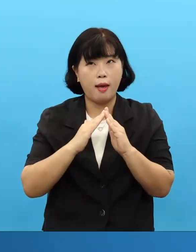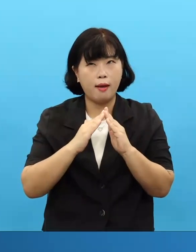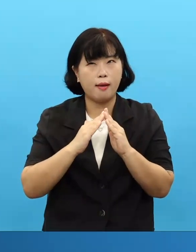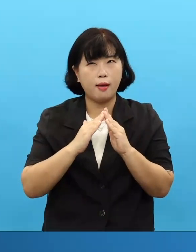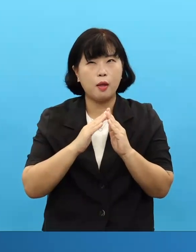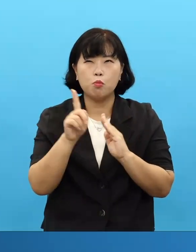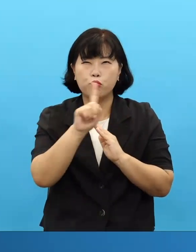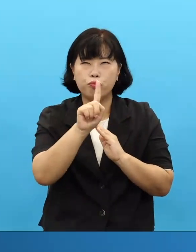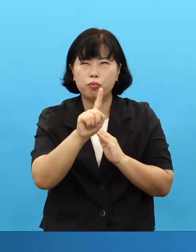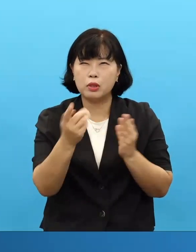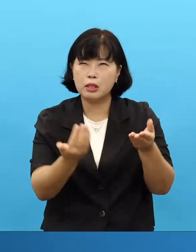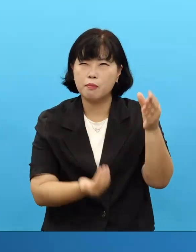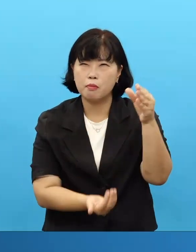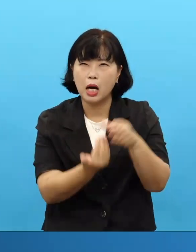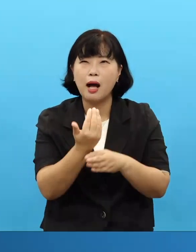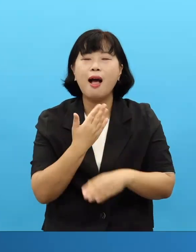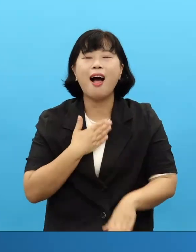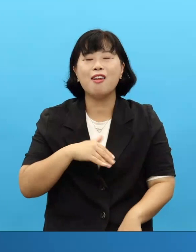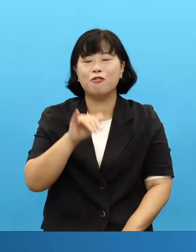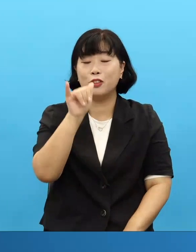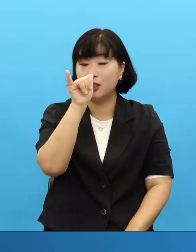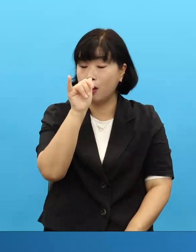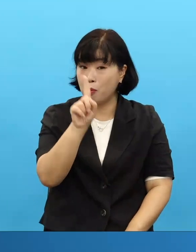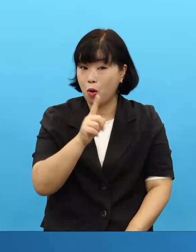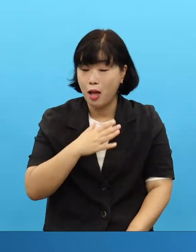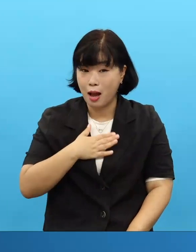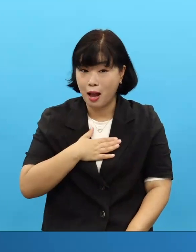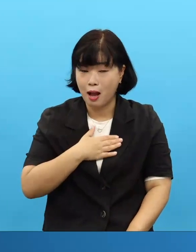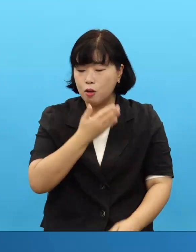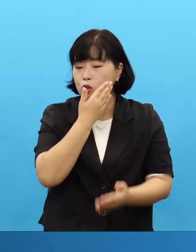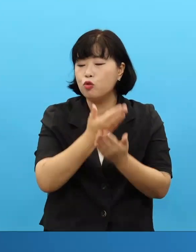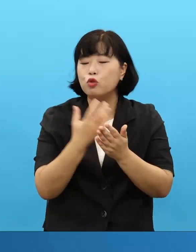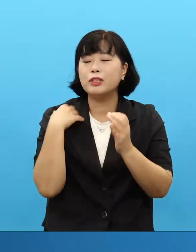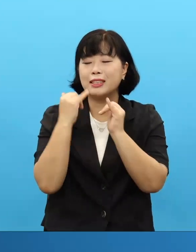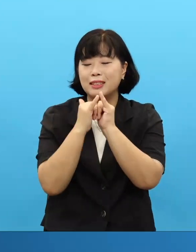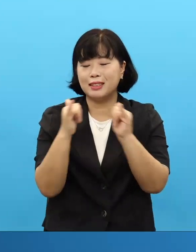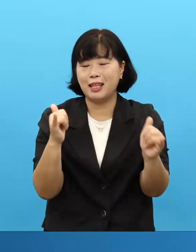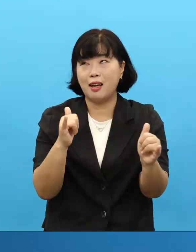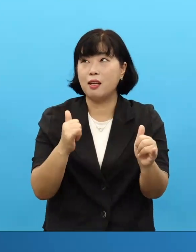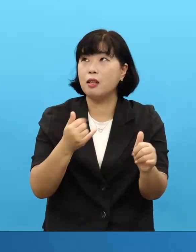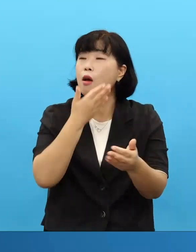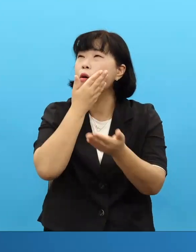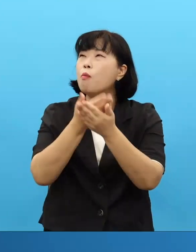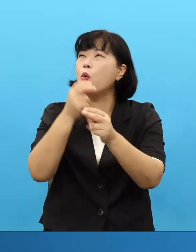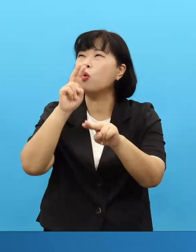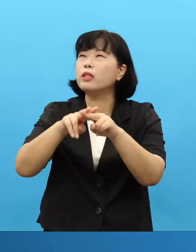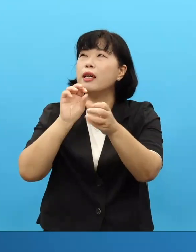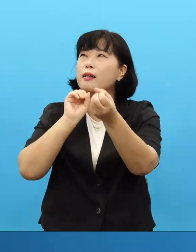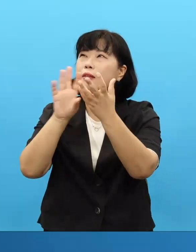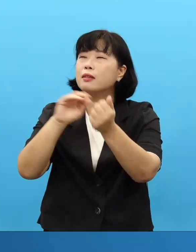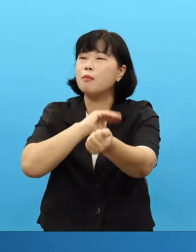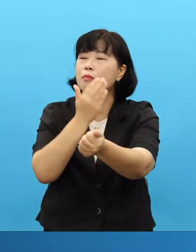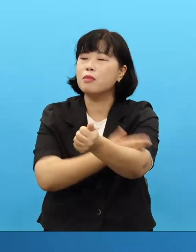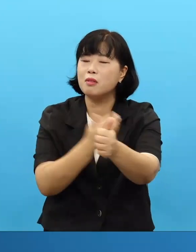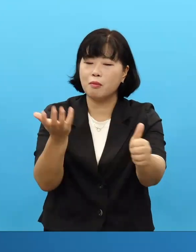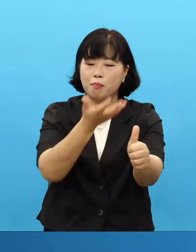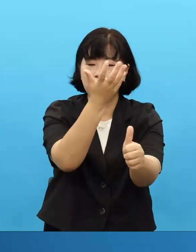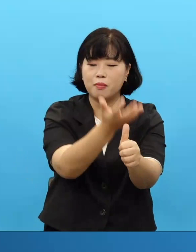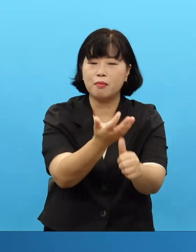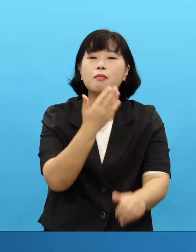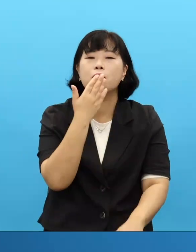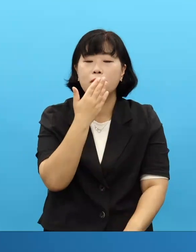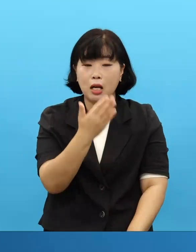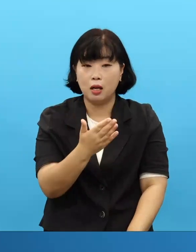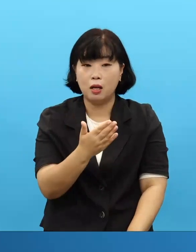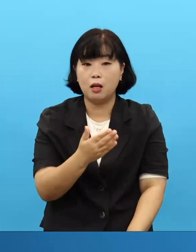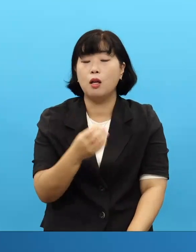앞으로 중직자분들에게 그 능력이 임할 겁니다. And that power will be manifested upon our church officers. 앞으로 그 작품이 우리